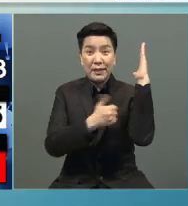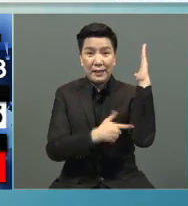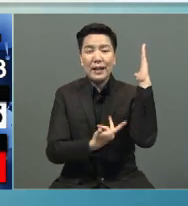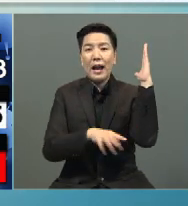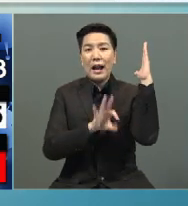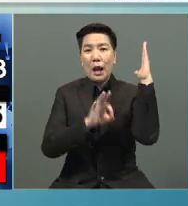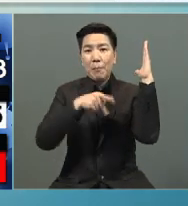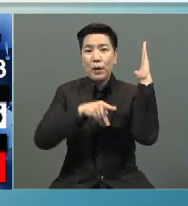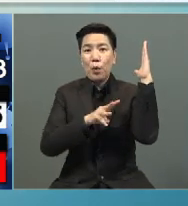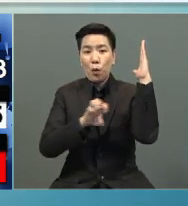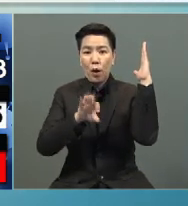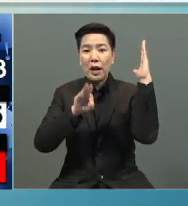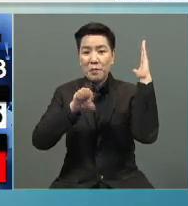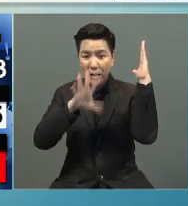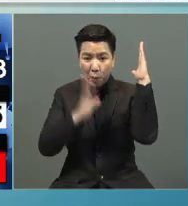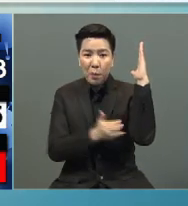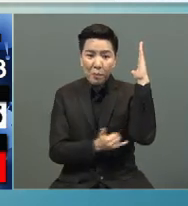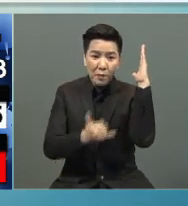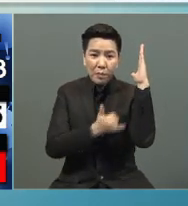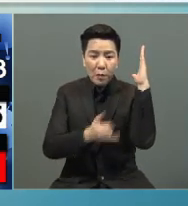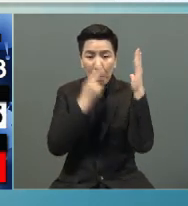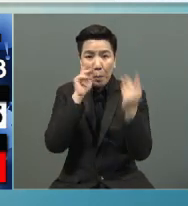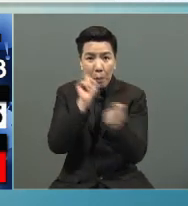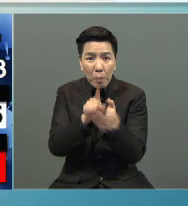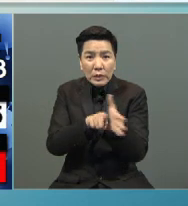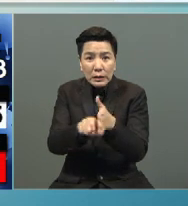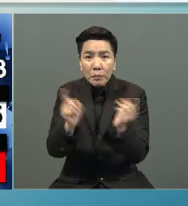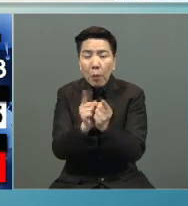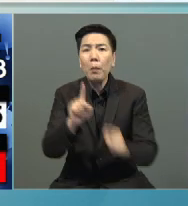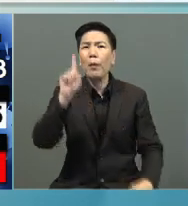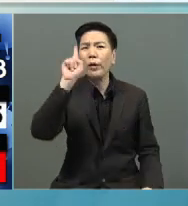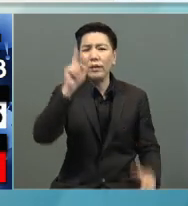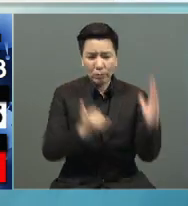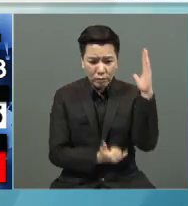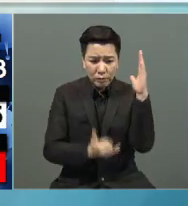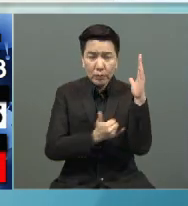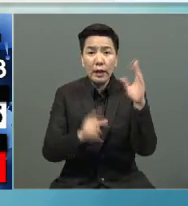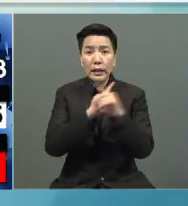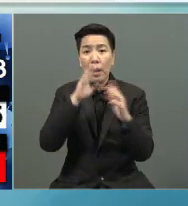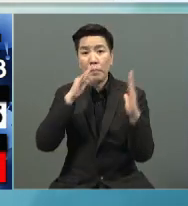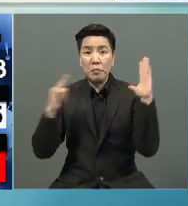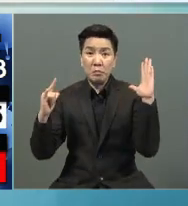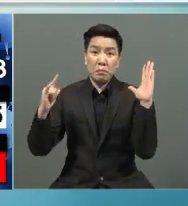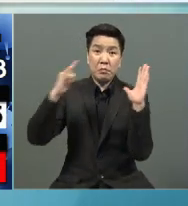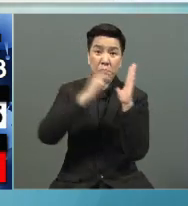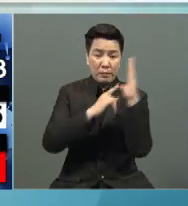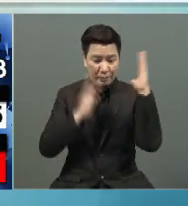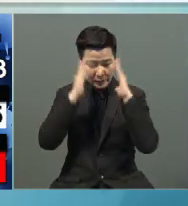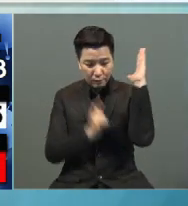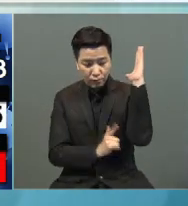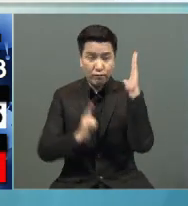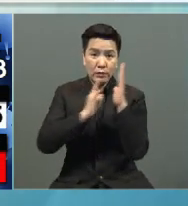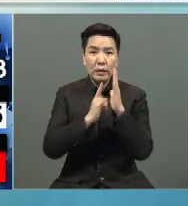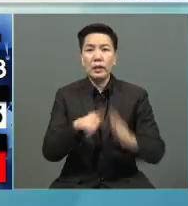อา9695จะมีผู้ป่วยยืนยันที่แค่ 1รายนะครับแต่ทางอากาศเนี่ยผ่านมา